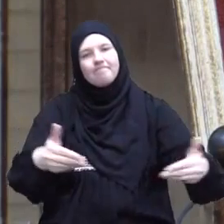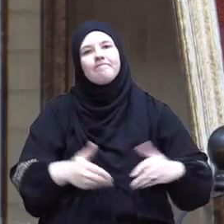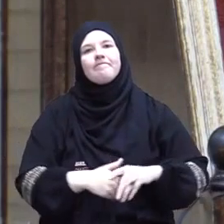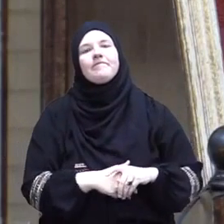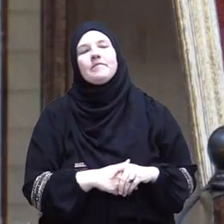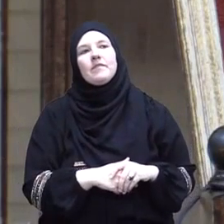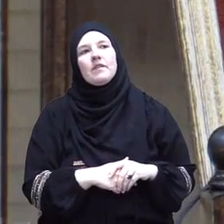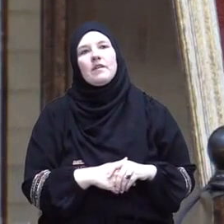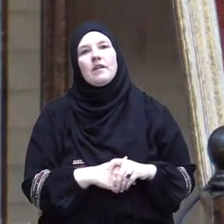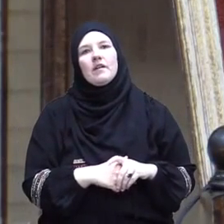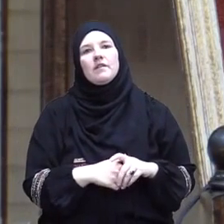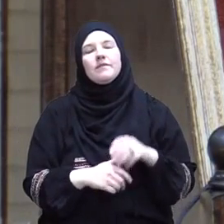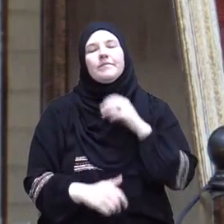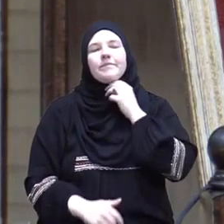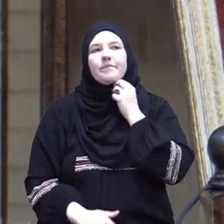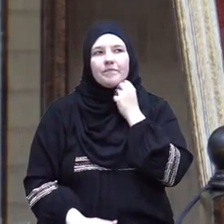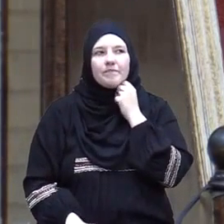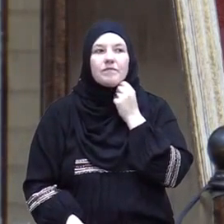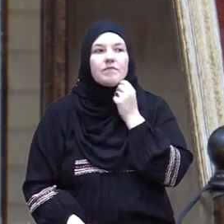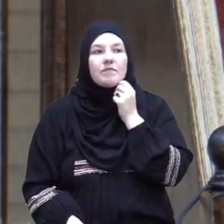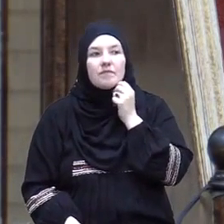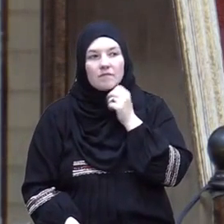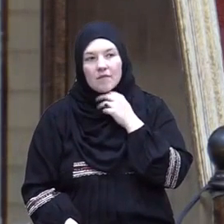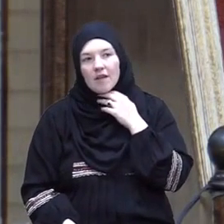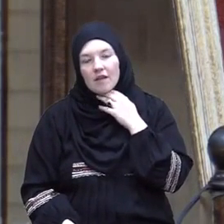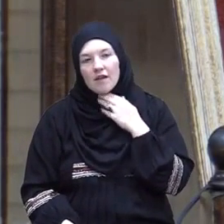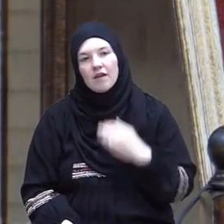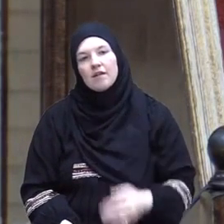اسْكُنْ أَنْتَ وَزَوْجُكَ